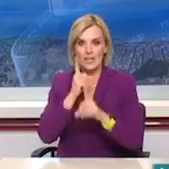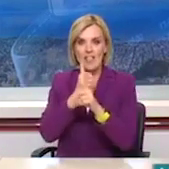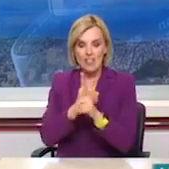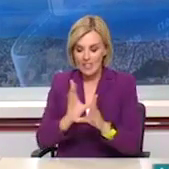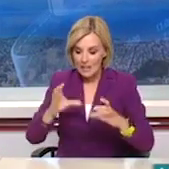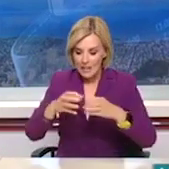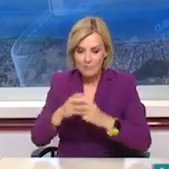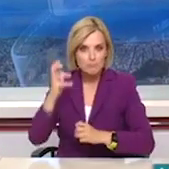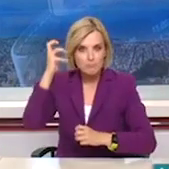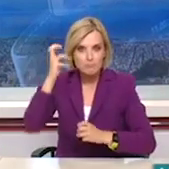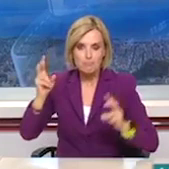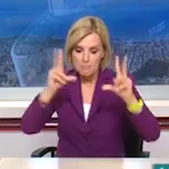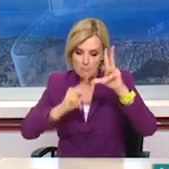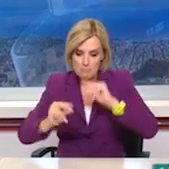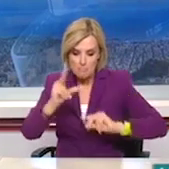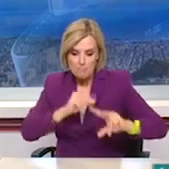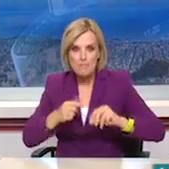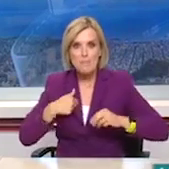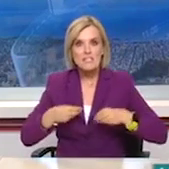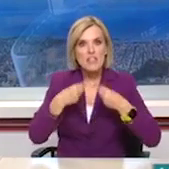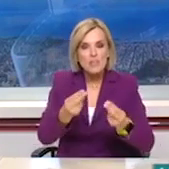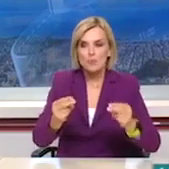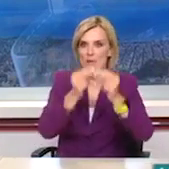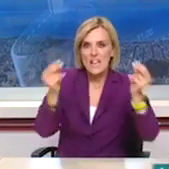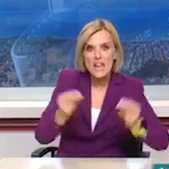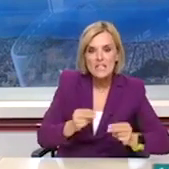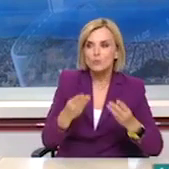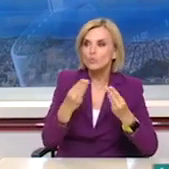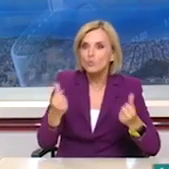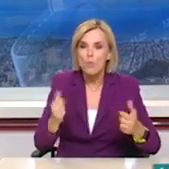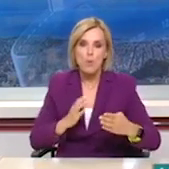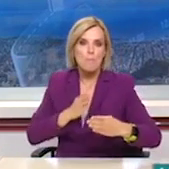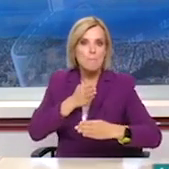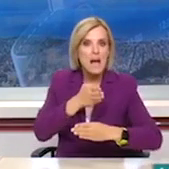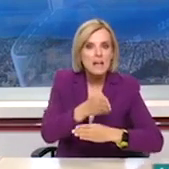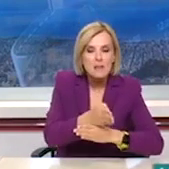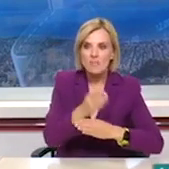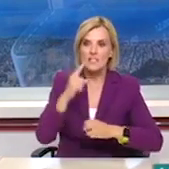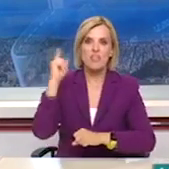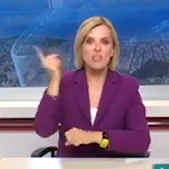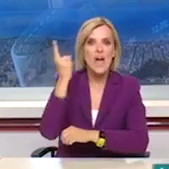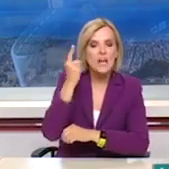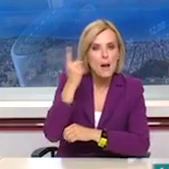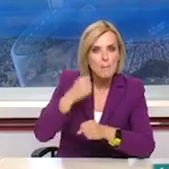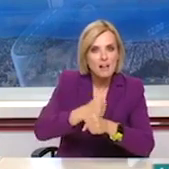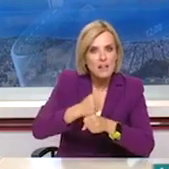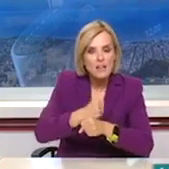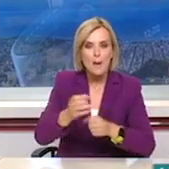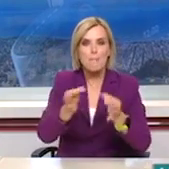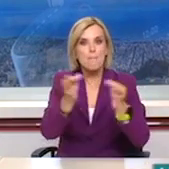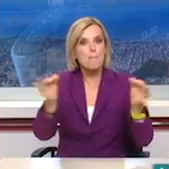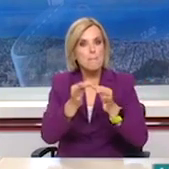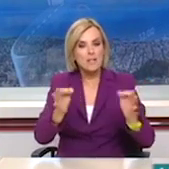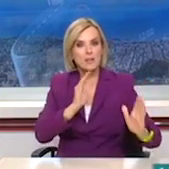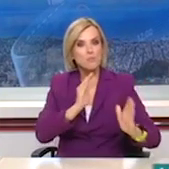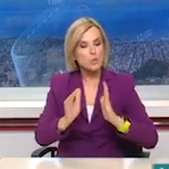και εισηγεί το εν μέσω αβεβαιότητας τις καλύτερες δυνατές περαιτέρω παρεμβάσεις, τους θεραπευτικούς αλγορίθμους, τα μέτρα προστασίας για την κοινότητα,